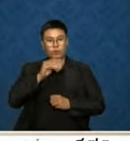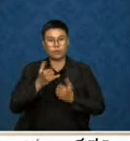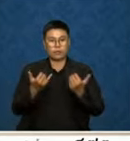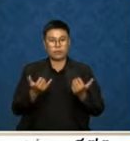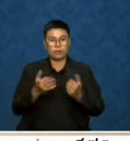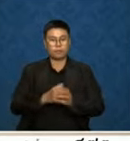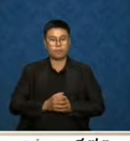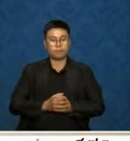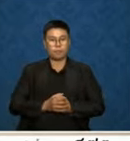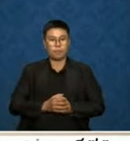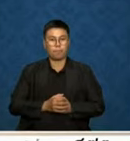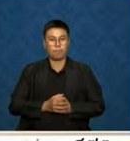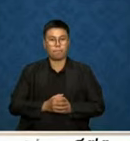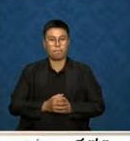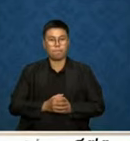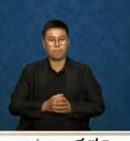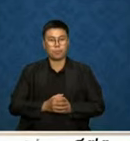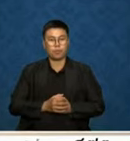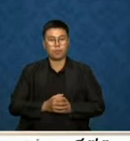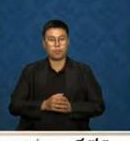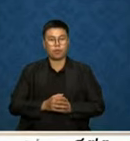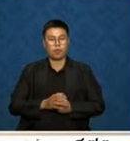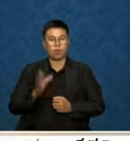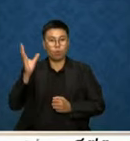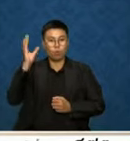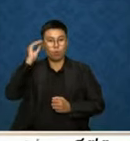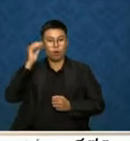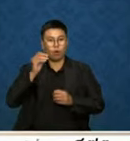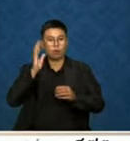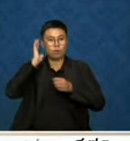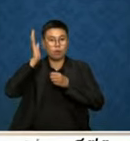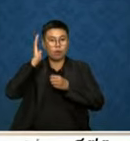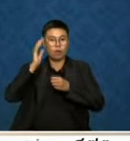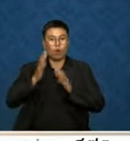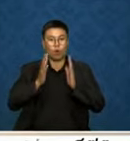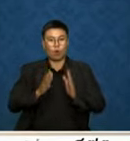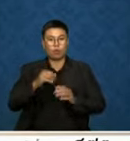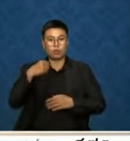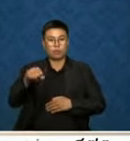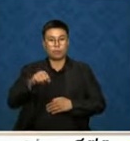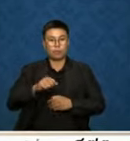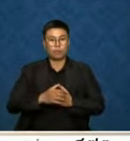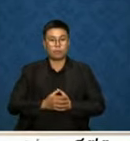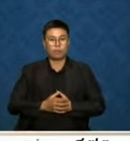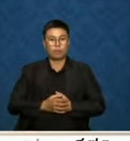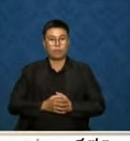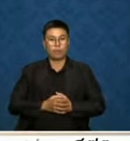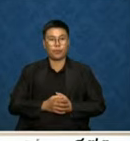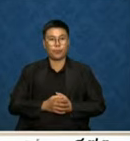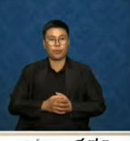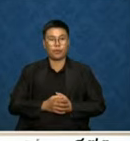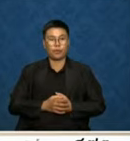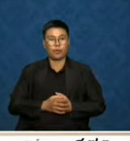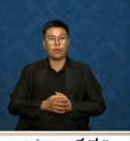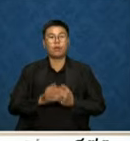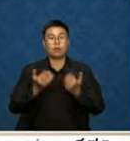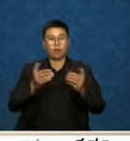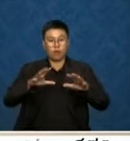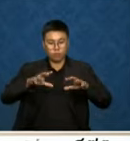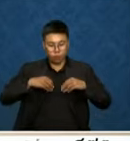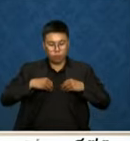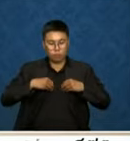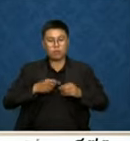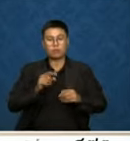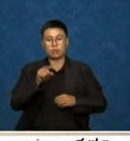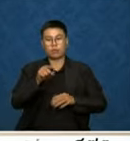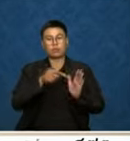ครับเท่าที่ได้ฟังการอภิปราย10กว่าท่านด้วยกันเนี่ยก็เห็นด้วยกับทางผู้เสนอย